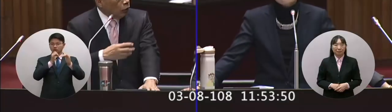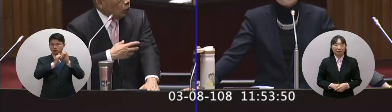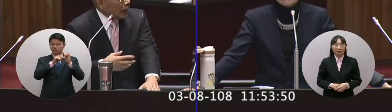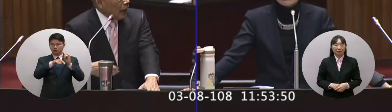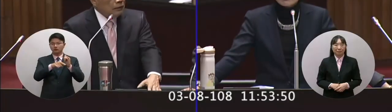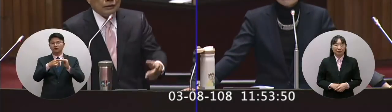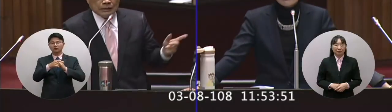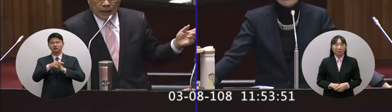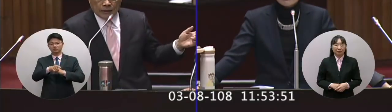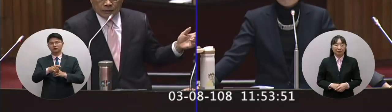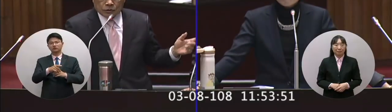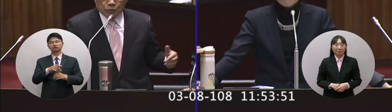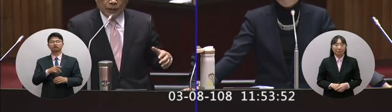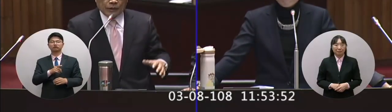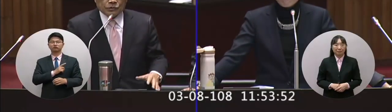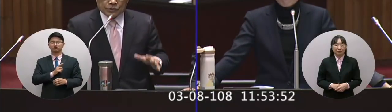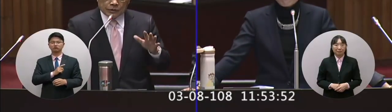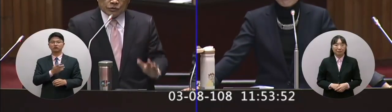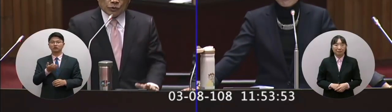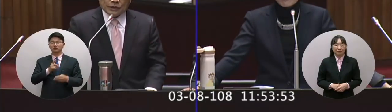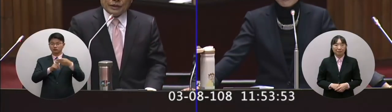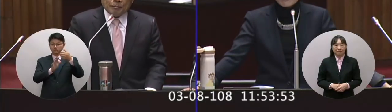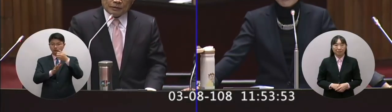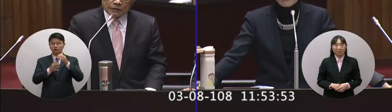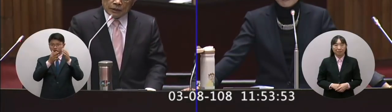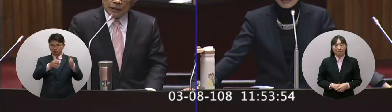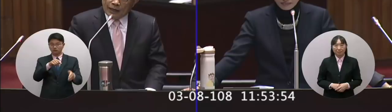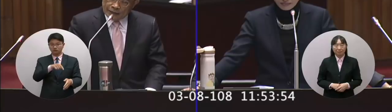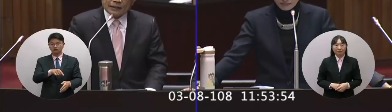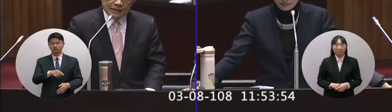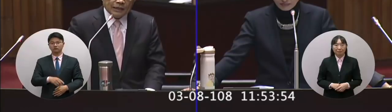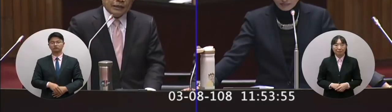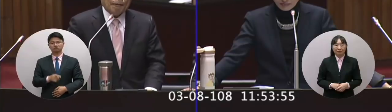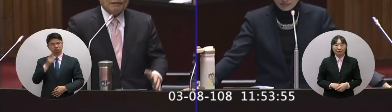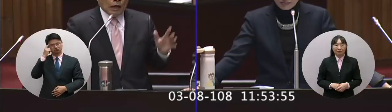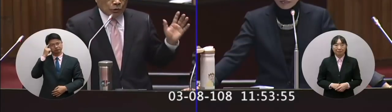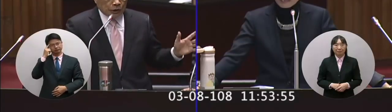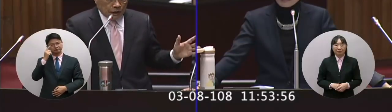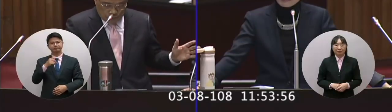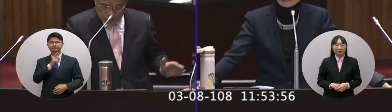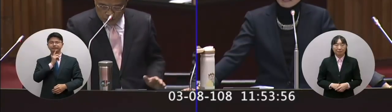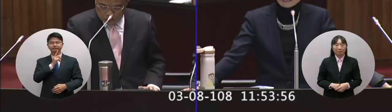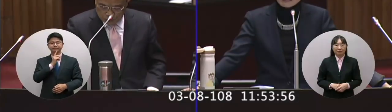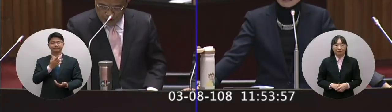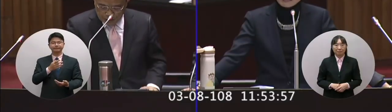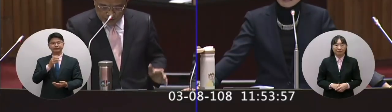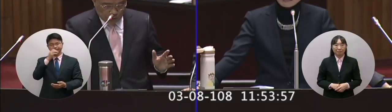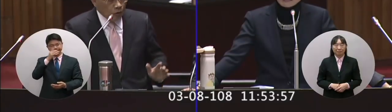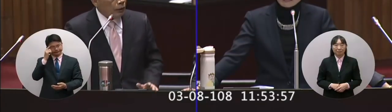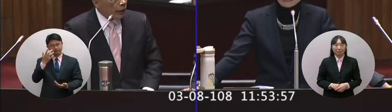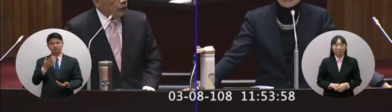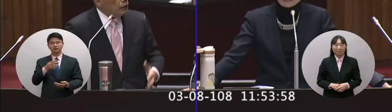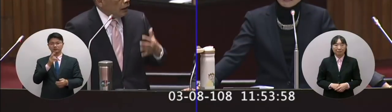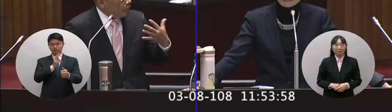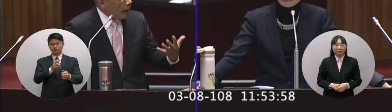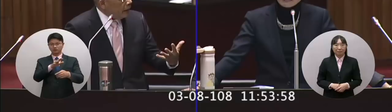至于还有落差，刚才主委也就这一点表示很大的歉意。那我觉得是不是也可以请